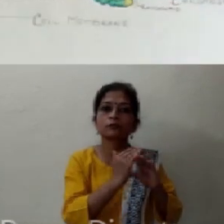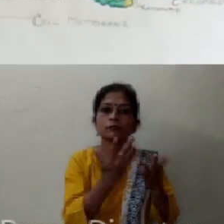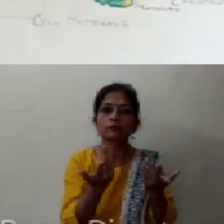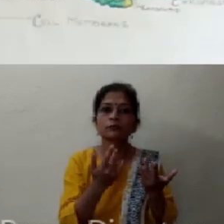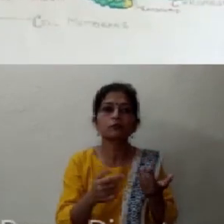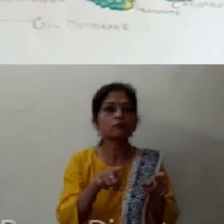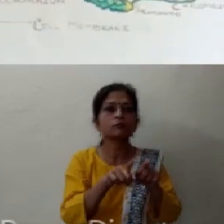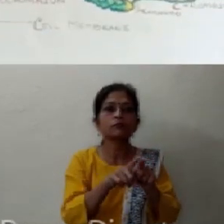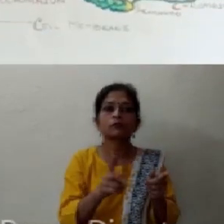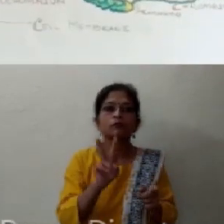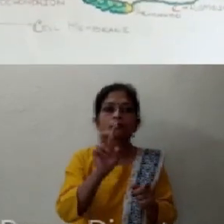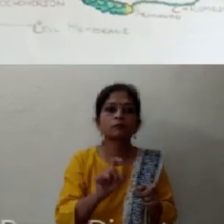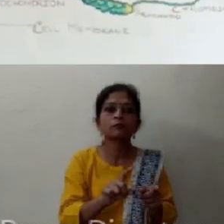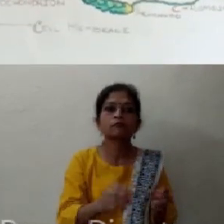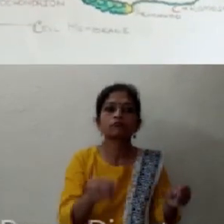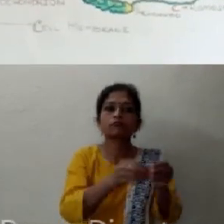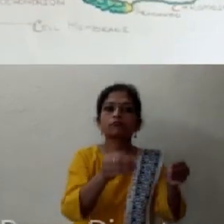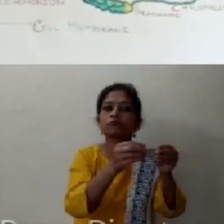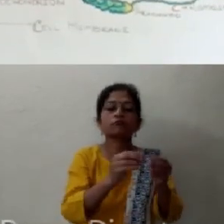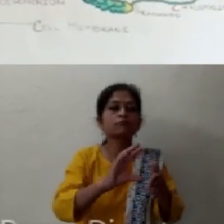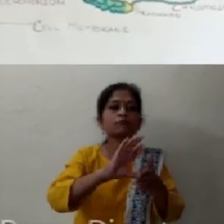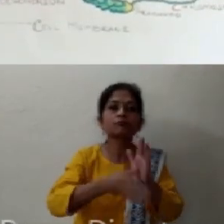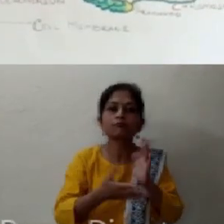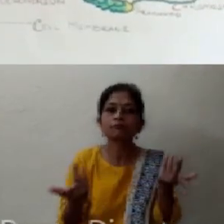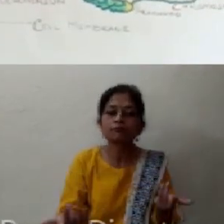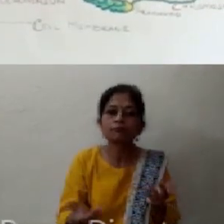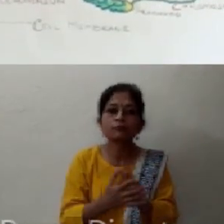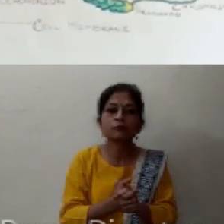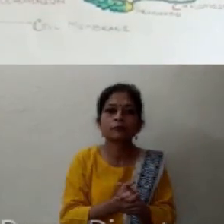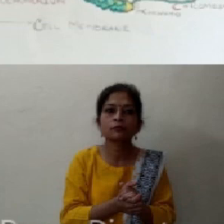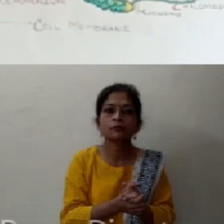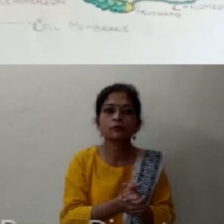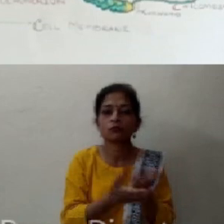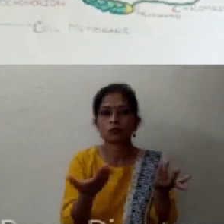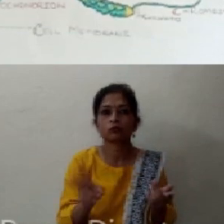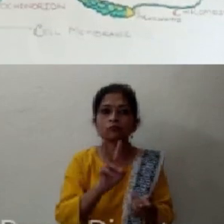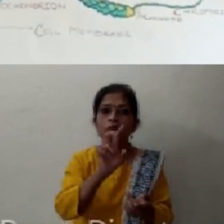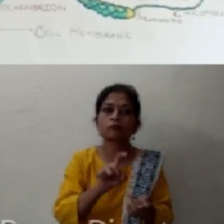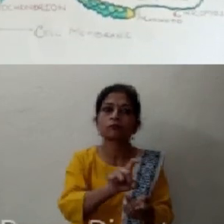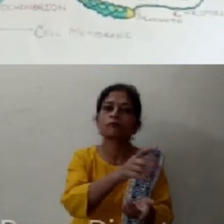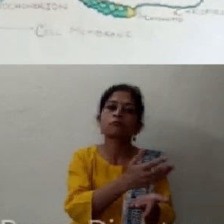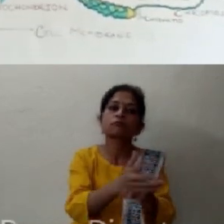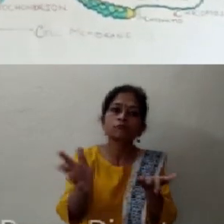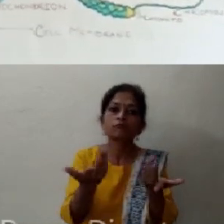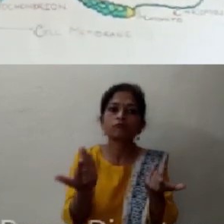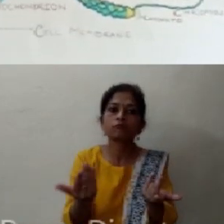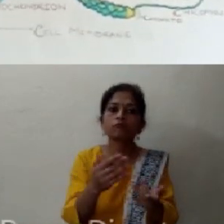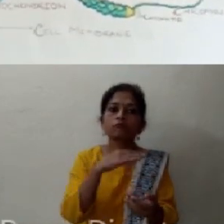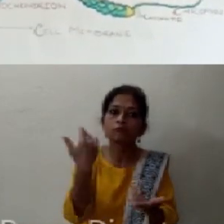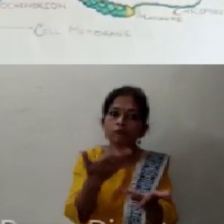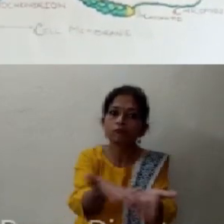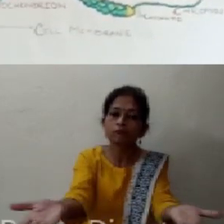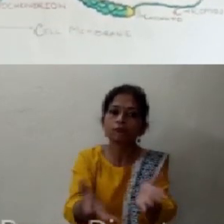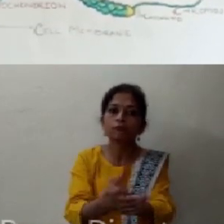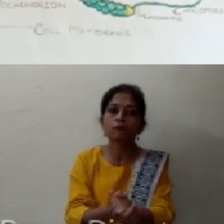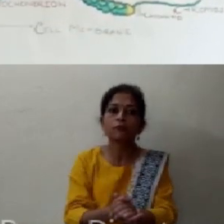को पनपाने बढ़ाने में मदद नहीं करेगा, और ये विषाणु वहीं दम तोड़ देगा। इसलिए जरूरी है कि शरीर